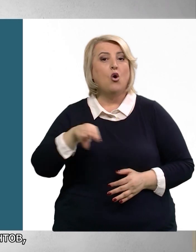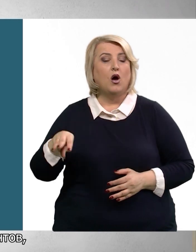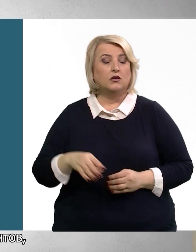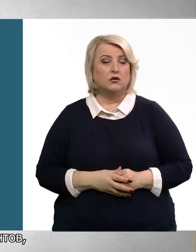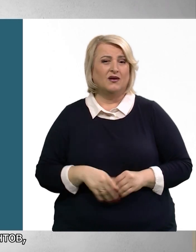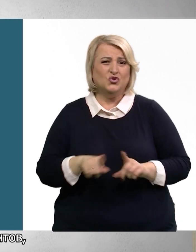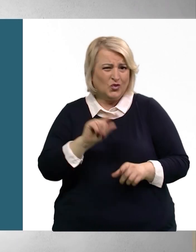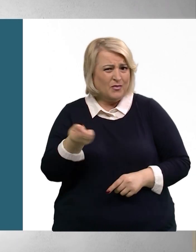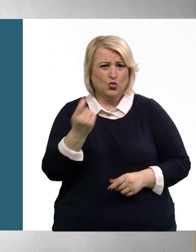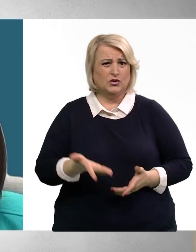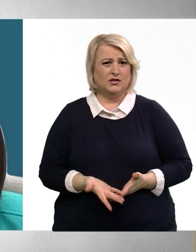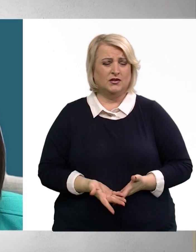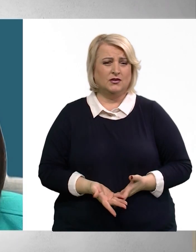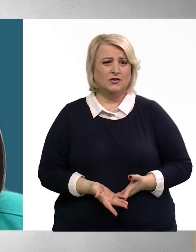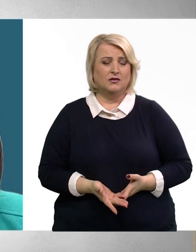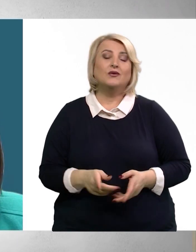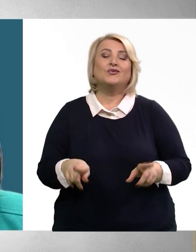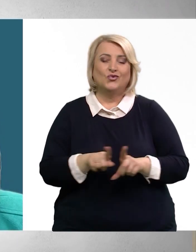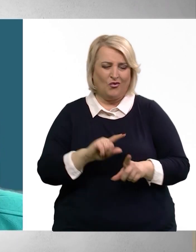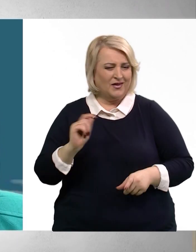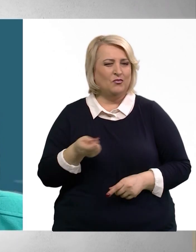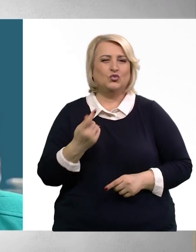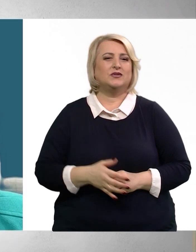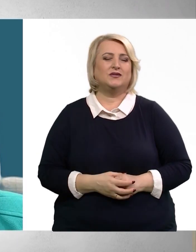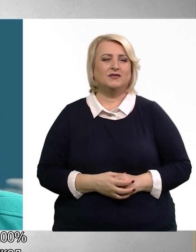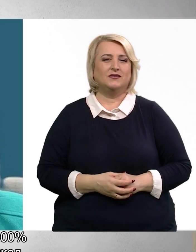6,5 milioane. Și deci tot vedem, e puțin. Și tot e puțin.